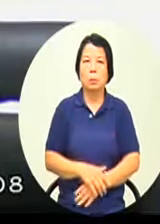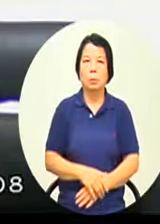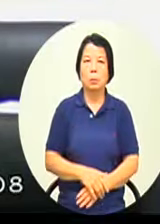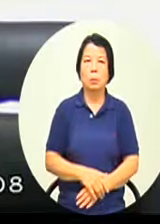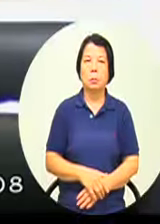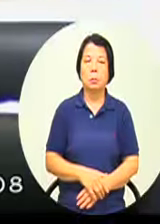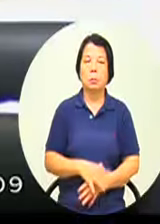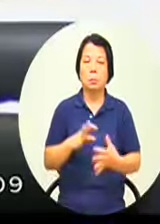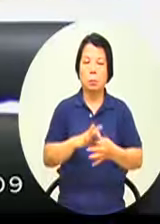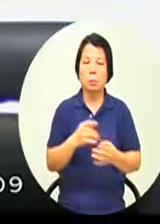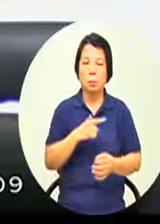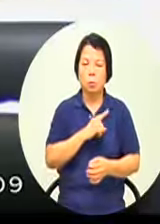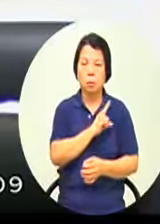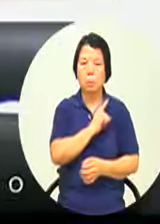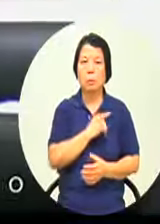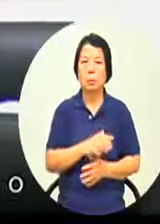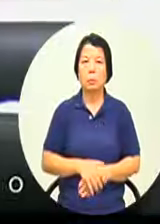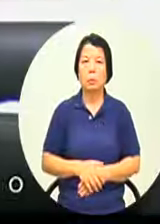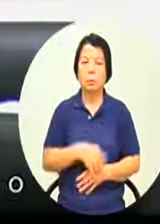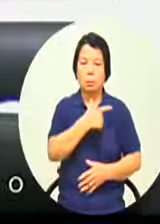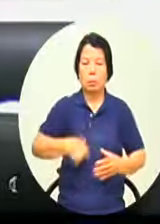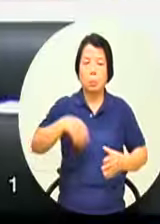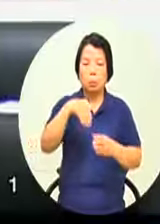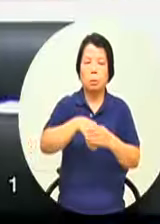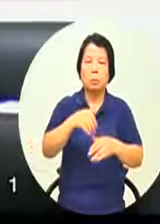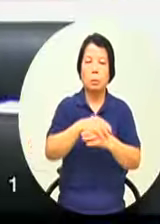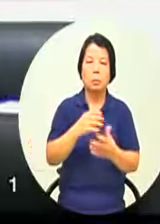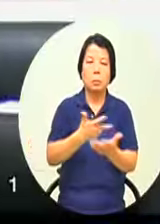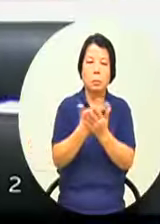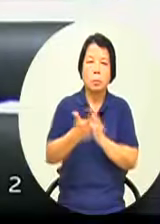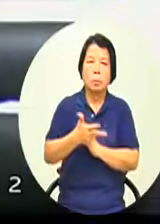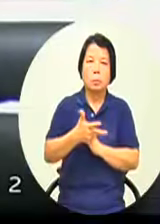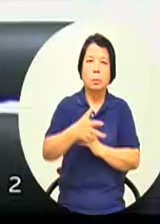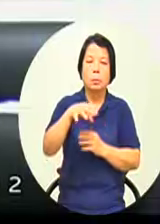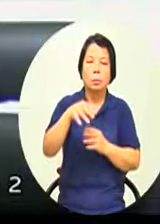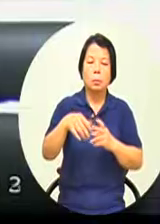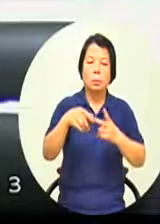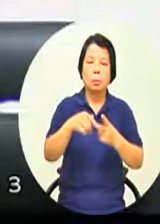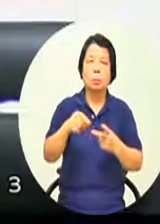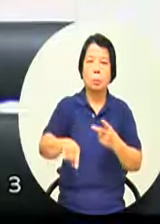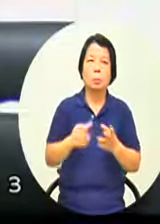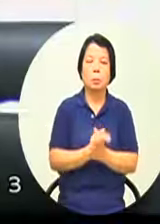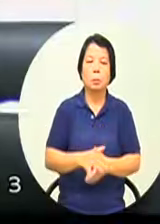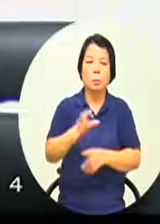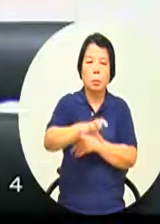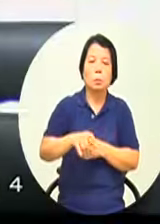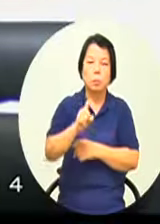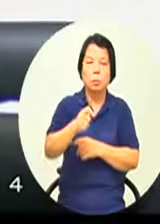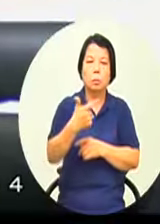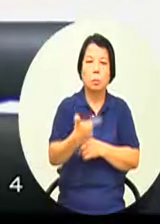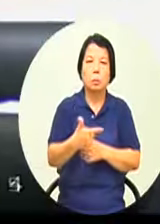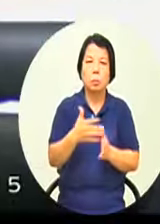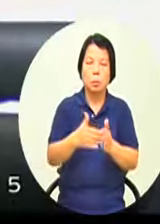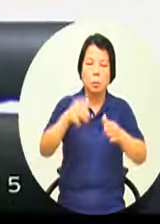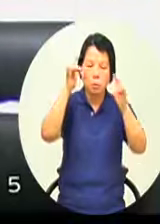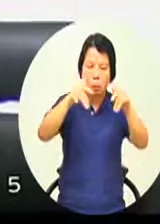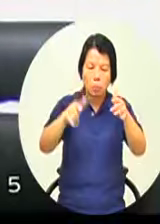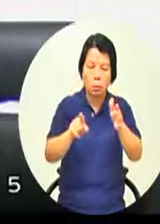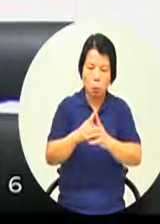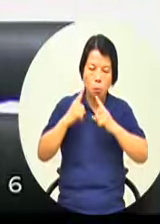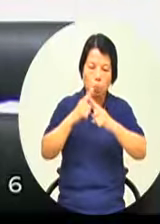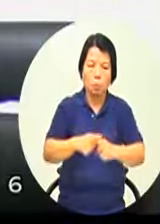连我的辖区美术馆农16，我在那天下雨的时候我去现场